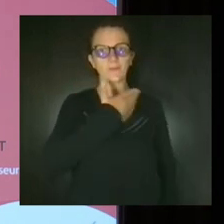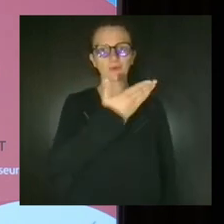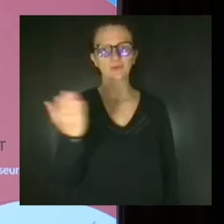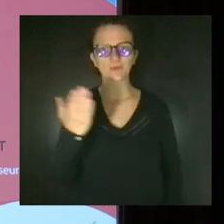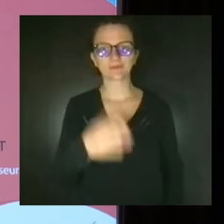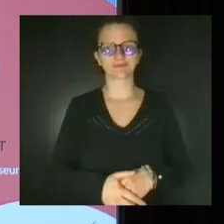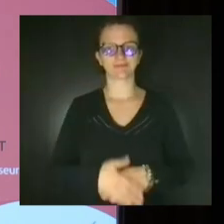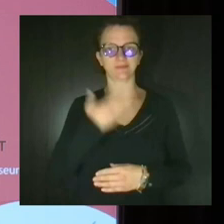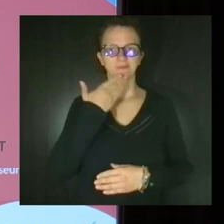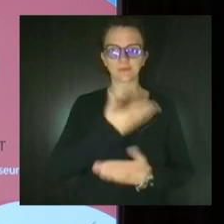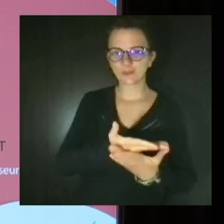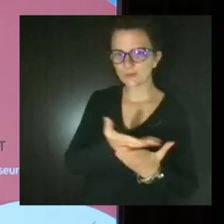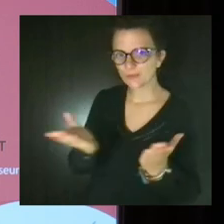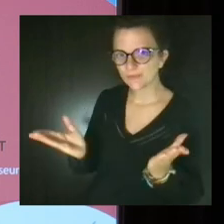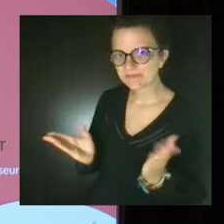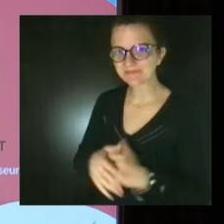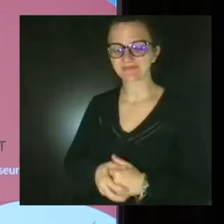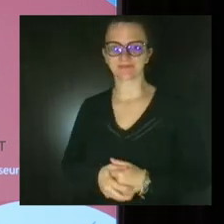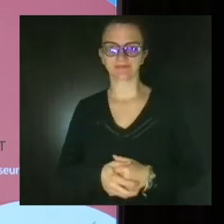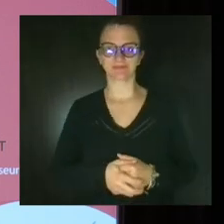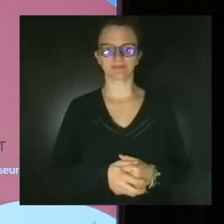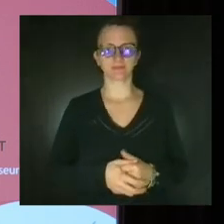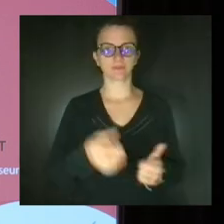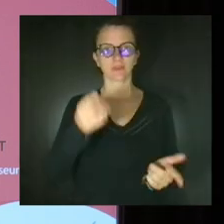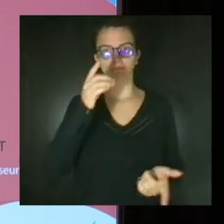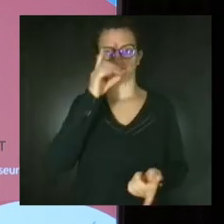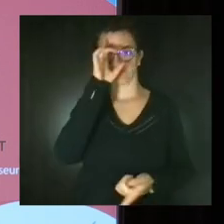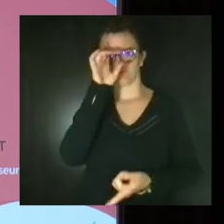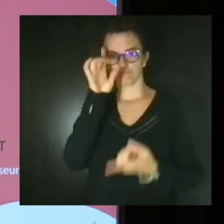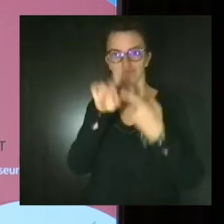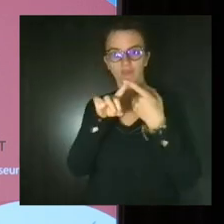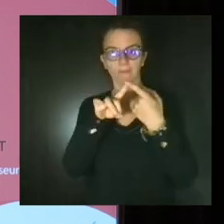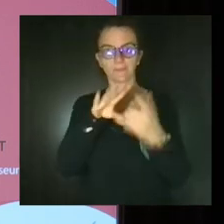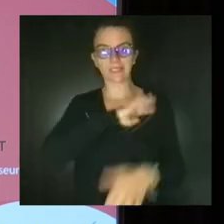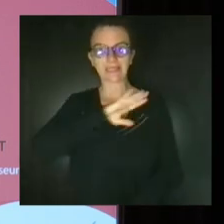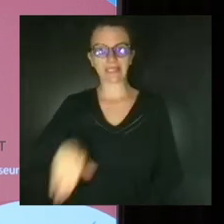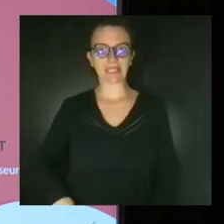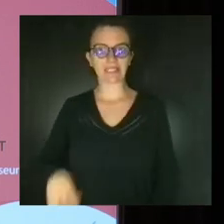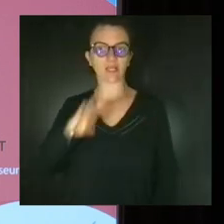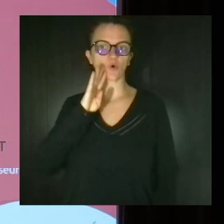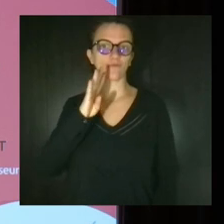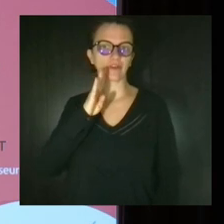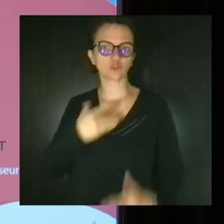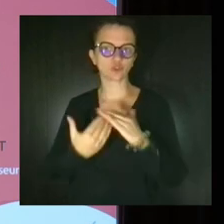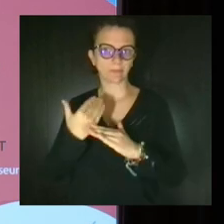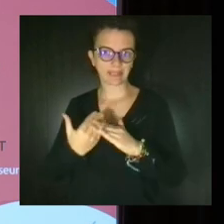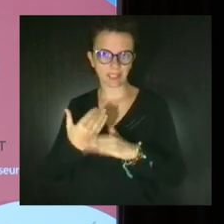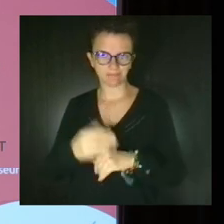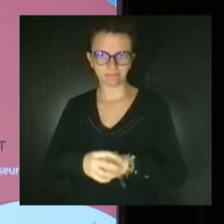Bonjour à toutes et à tous pour cette dernière conférence de la matinée,